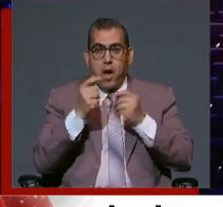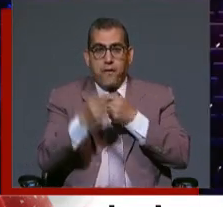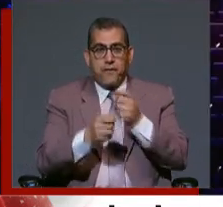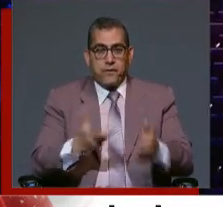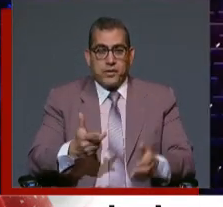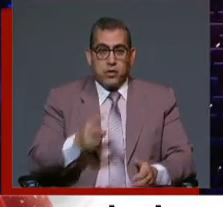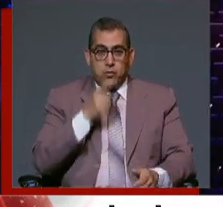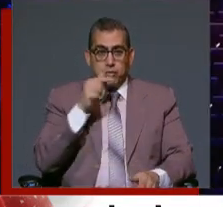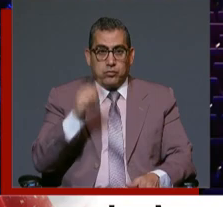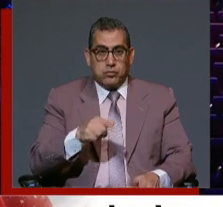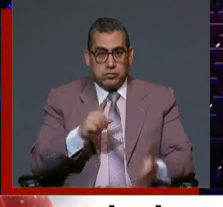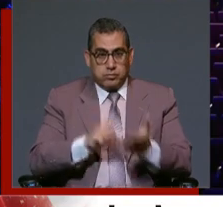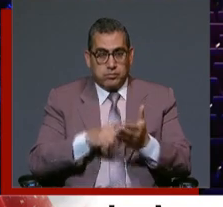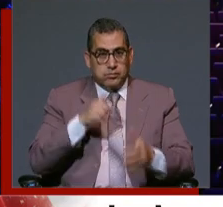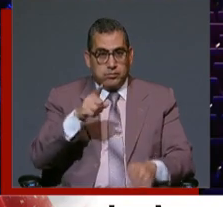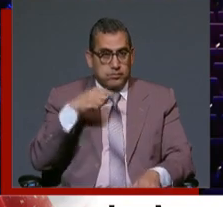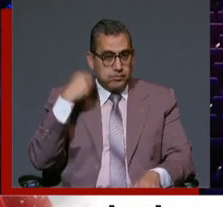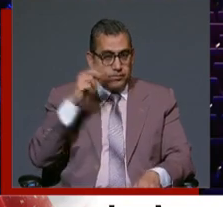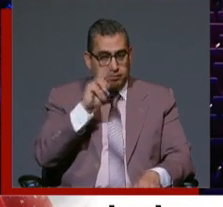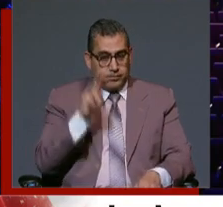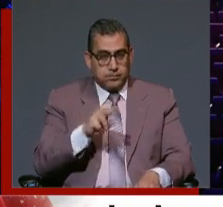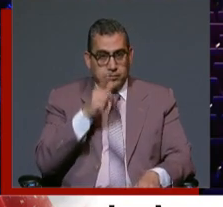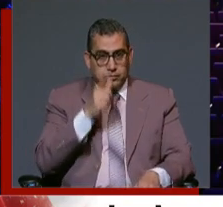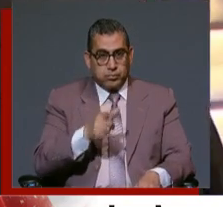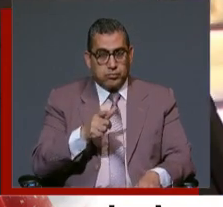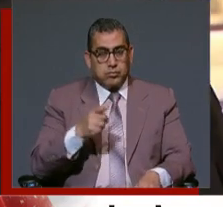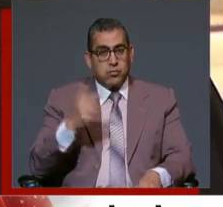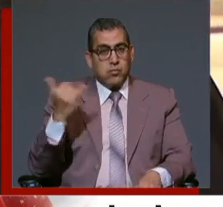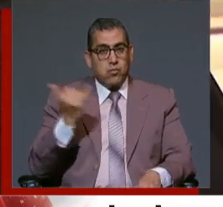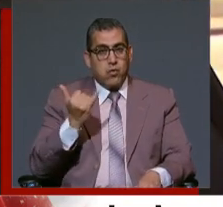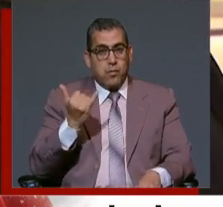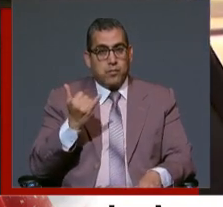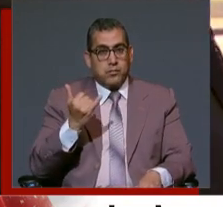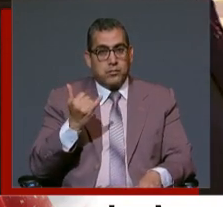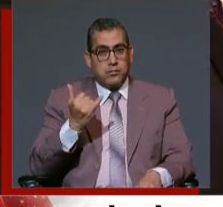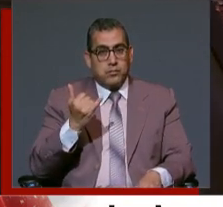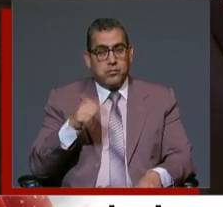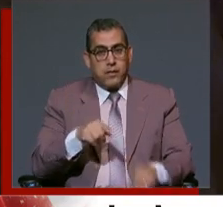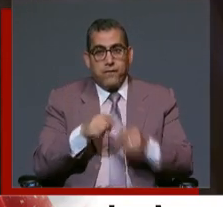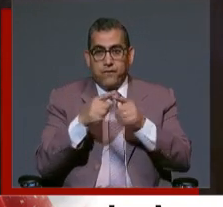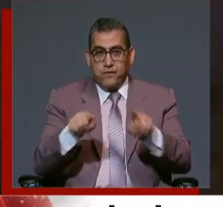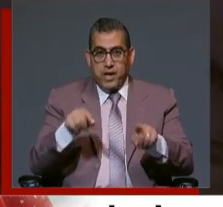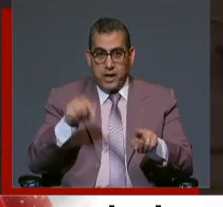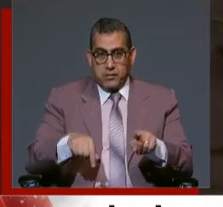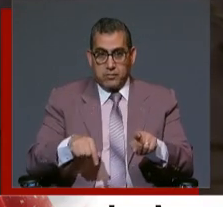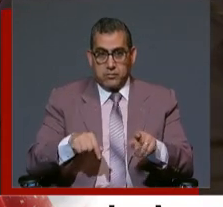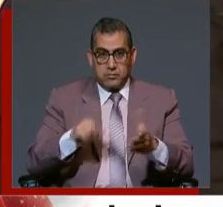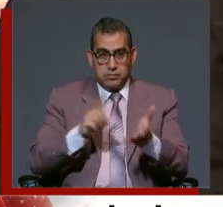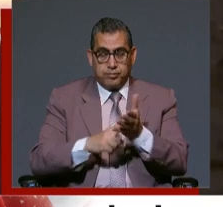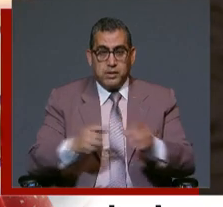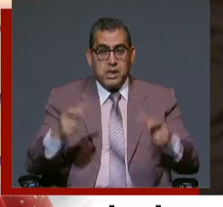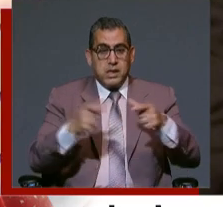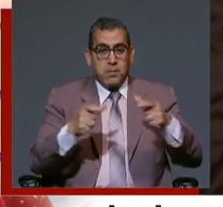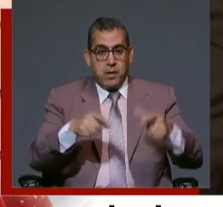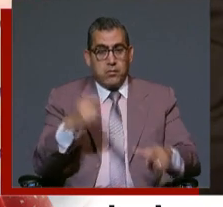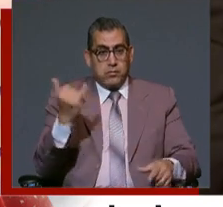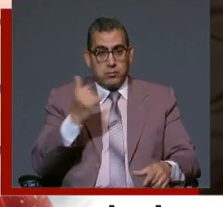يعني حضرتك لا تتوقع أن يكون يعني، لكن سيحدث فارقا مثل هذه الاجتماعات بشكل أو بآخر،